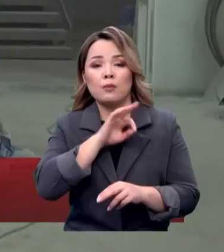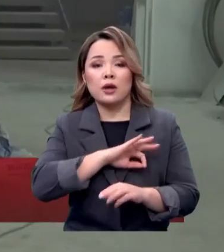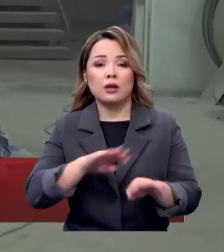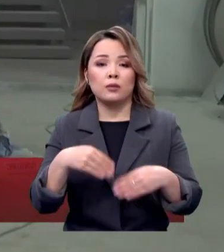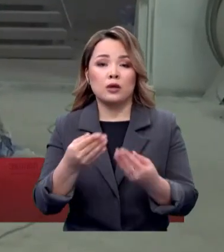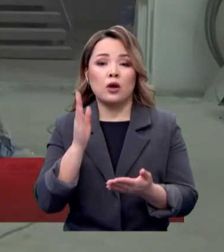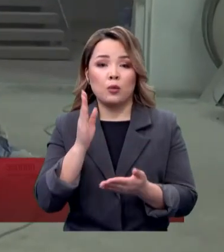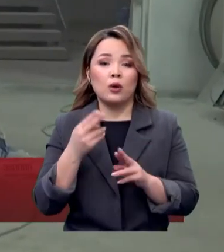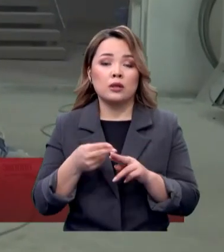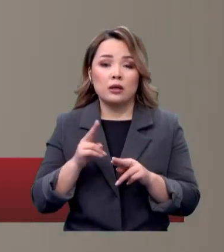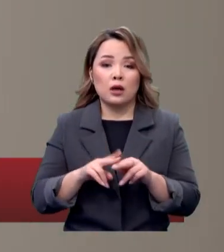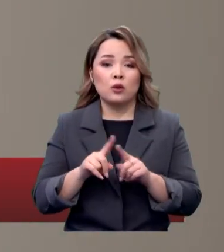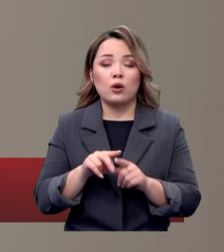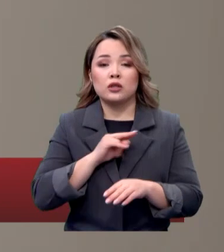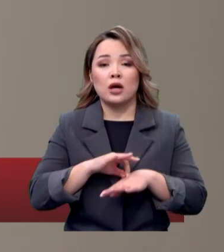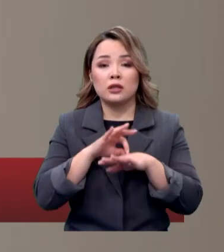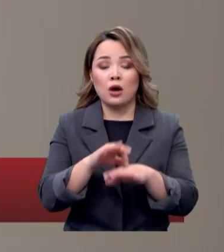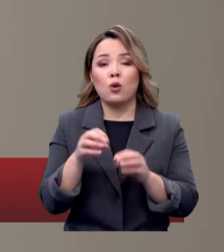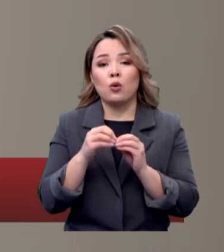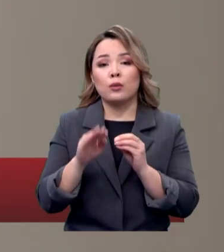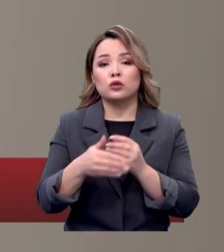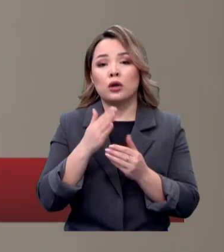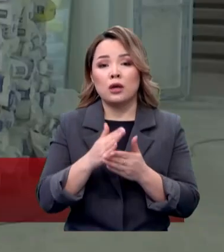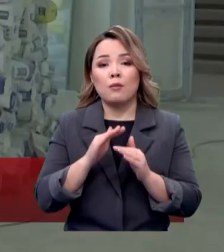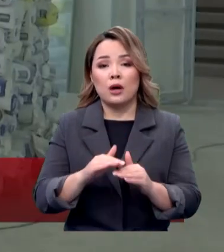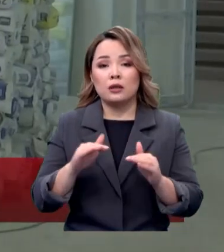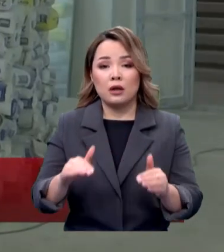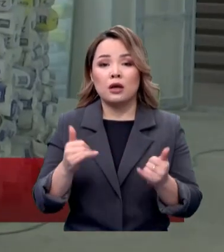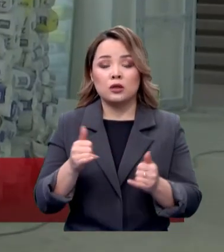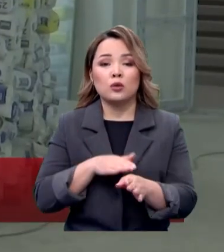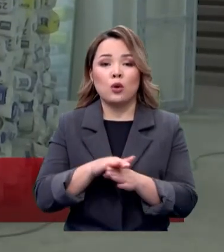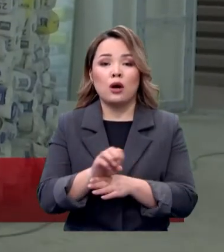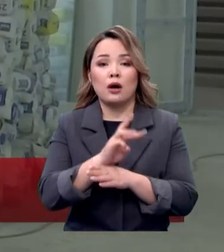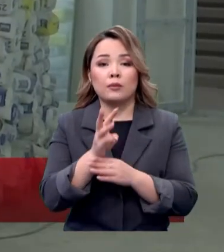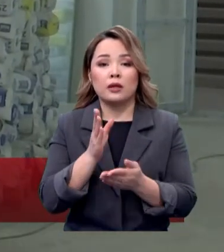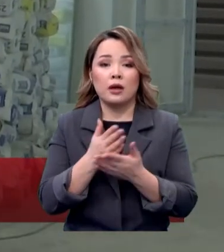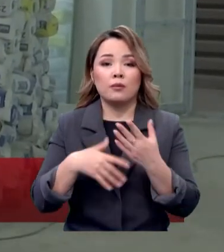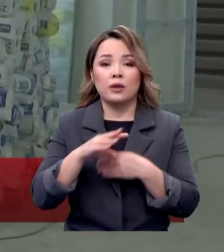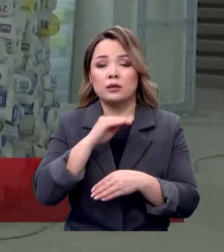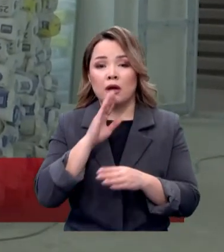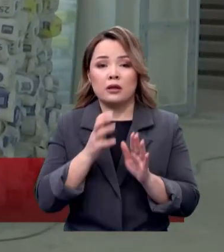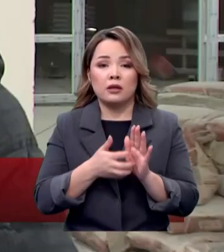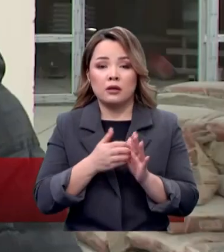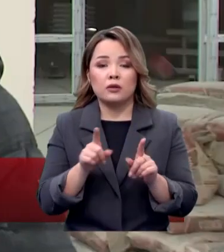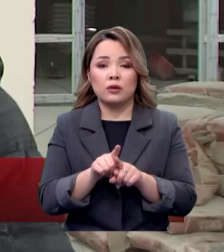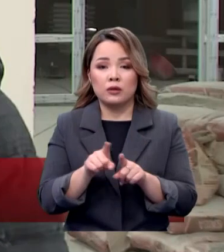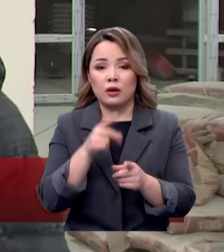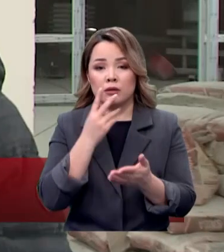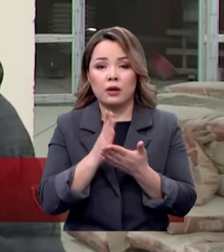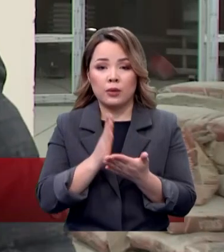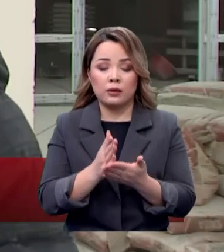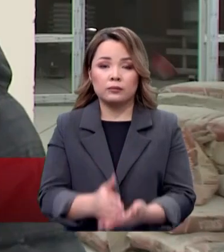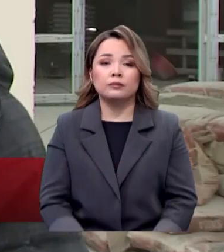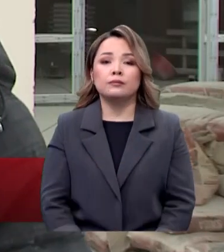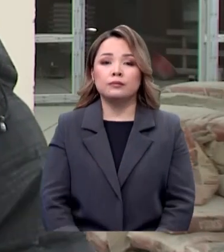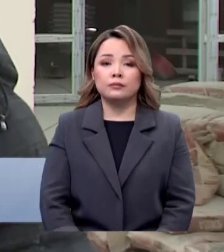берілмек. Десе де, бұл шаралар 10000-ға жуық баланы мектеппен толық қамтуға бәрібір жетпейтін көрінеді. Мына мен қосып,